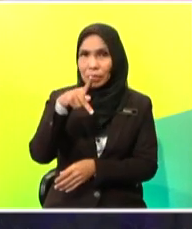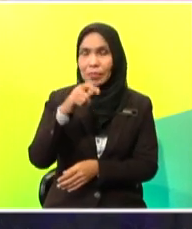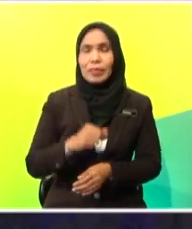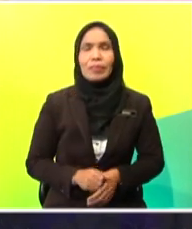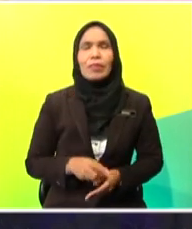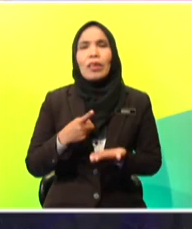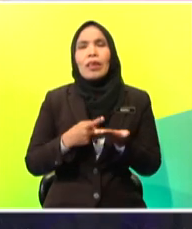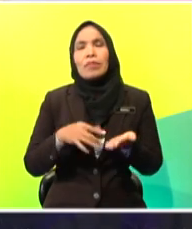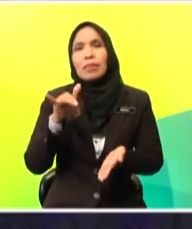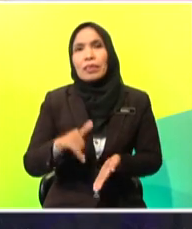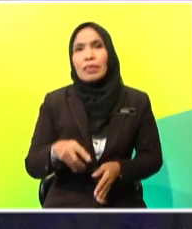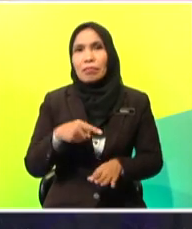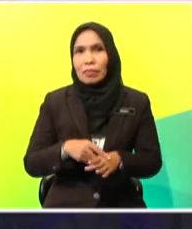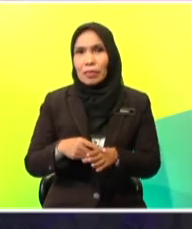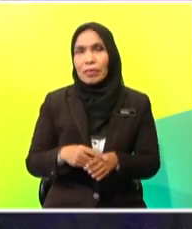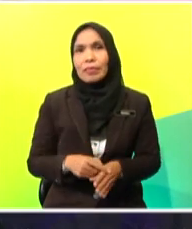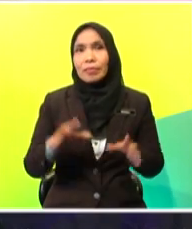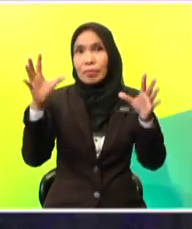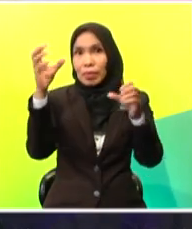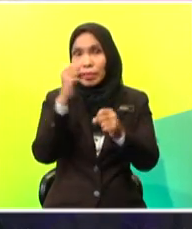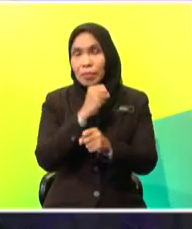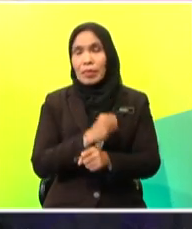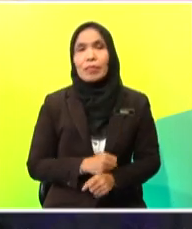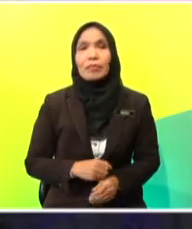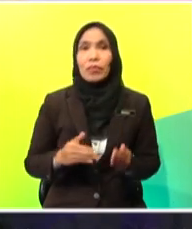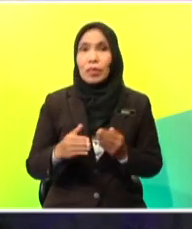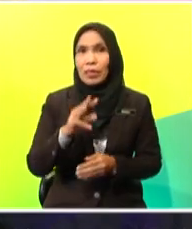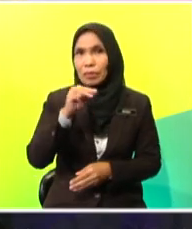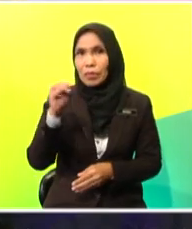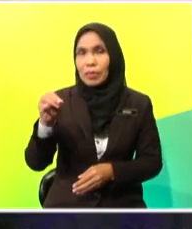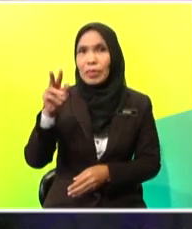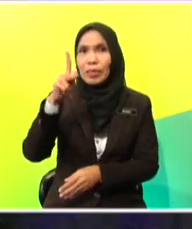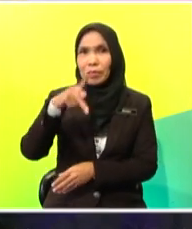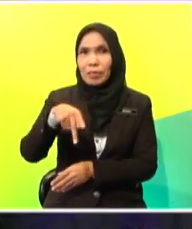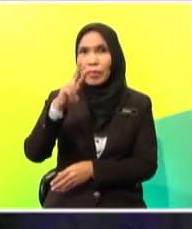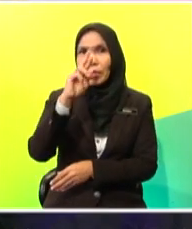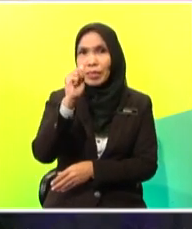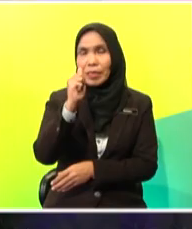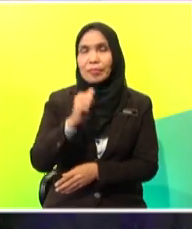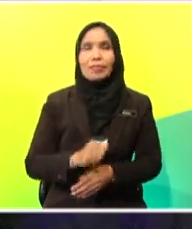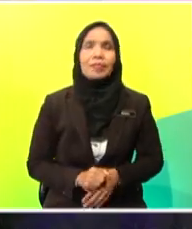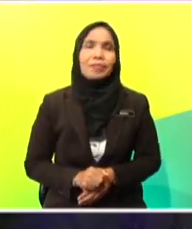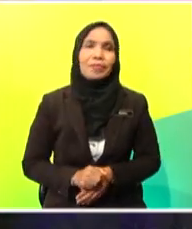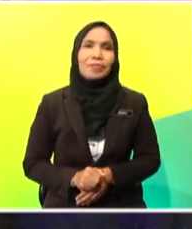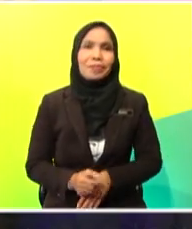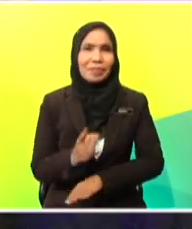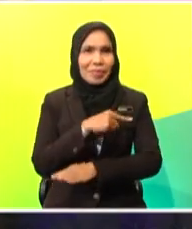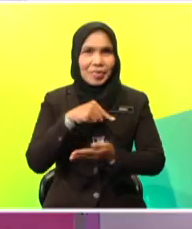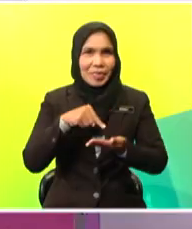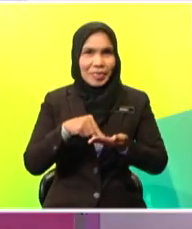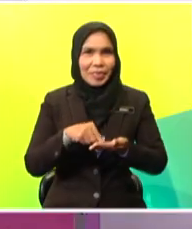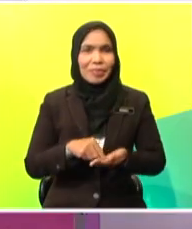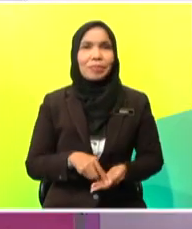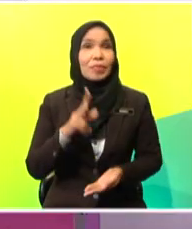oleh murid-murid prasekolah sebaik sahaja selesai pelajaran hari ini Oke hari ini kaki